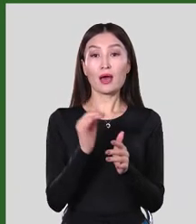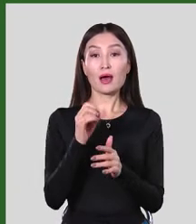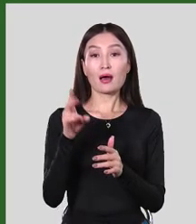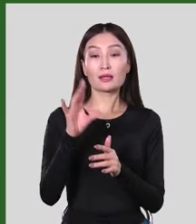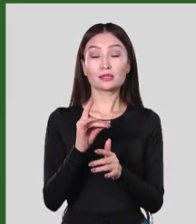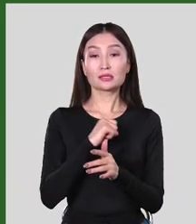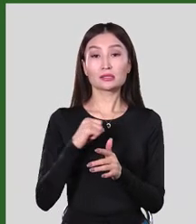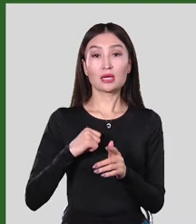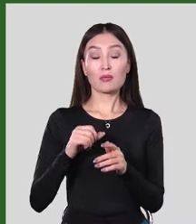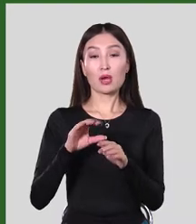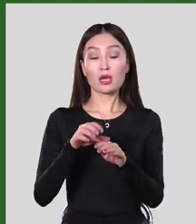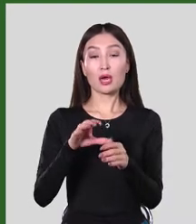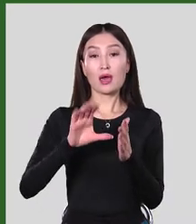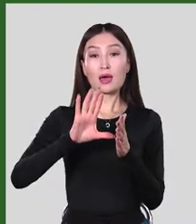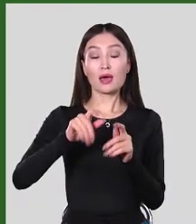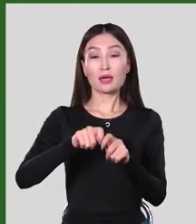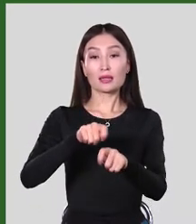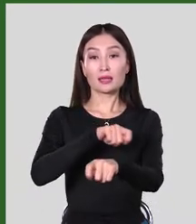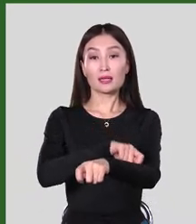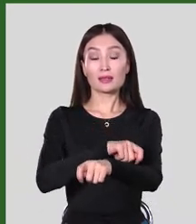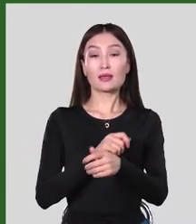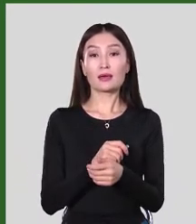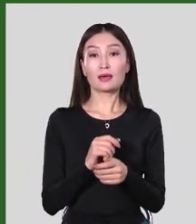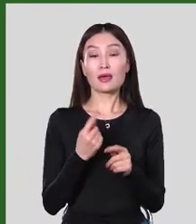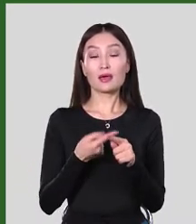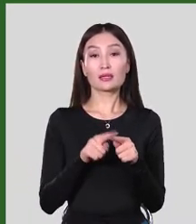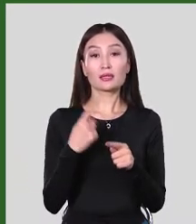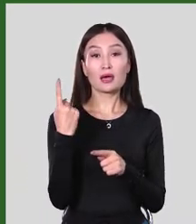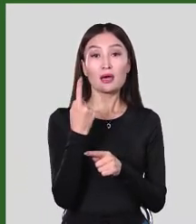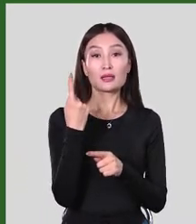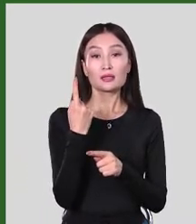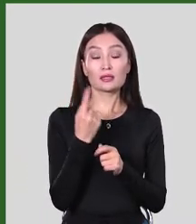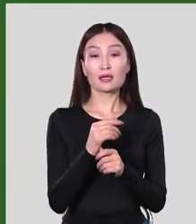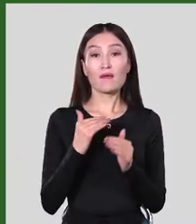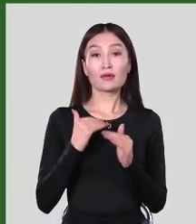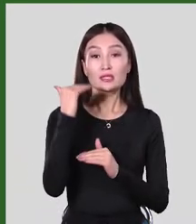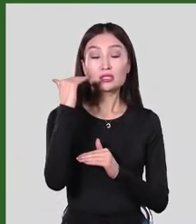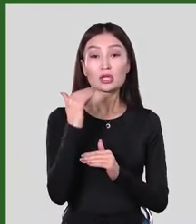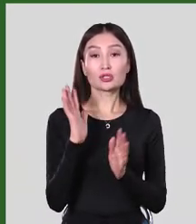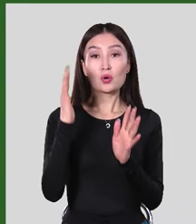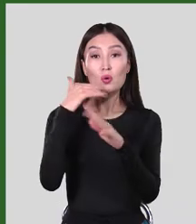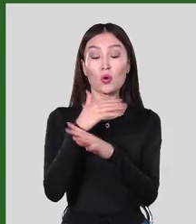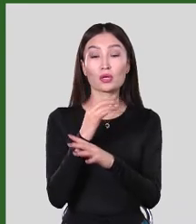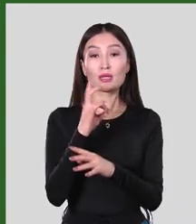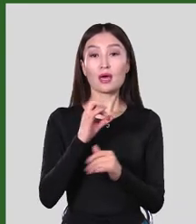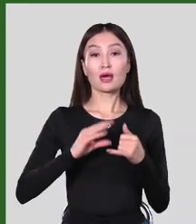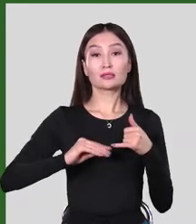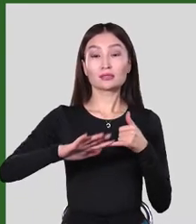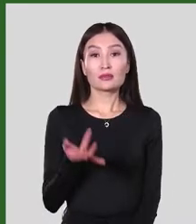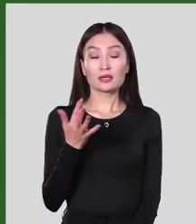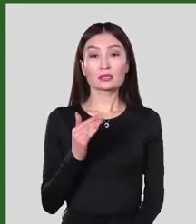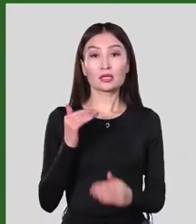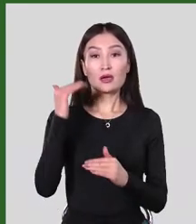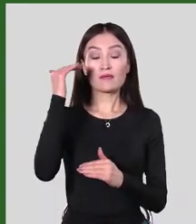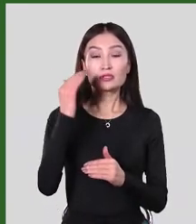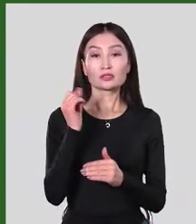Анды – самая длинная горная система мира. Это одни из высочайших гор на Земле. Несколько вершин